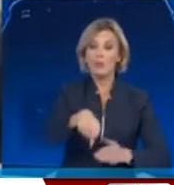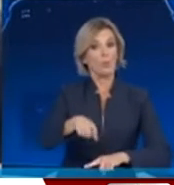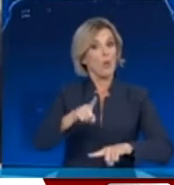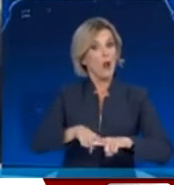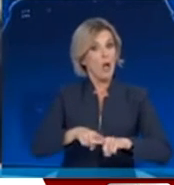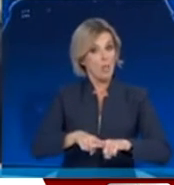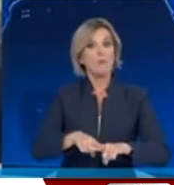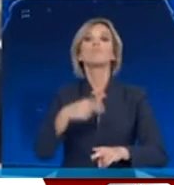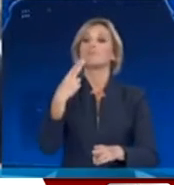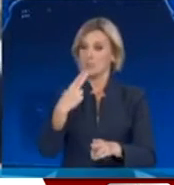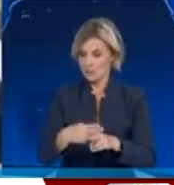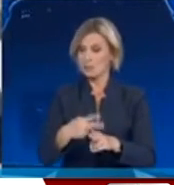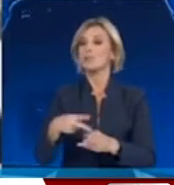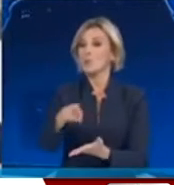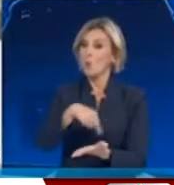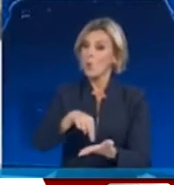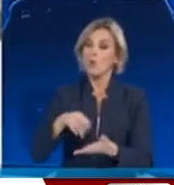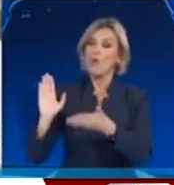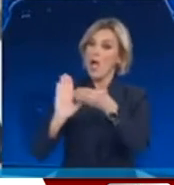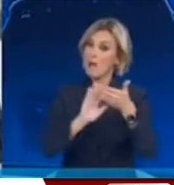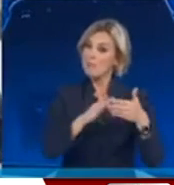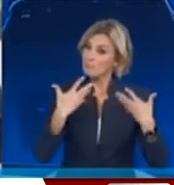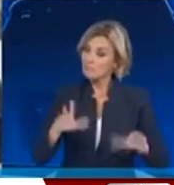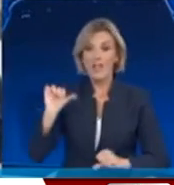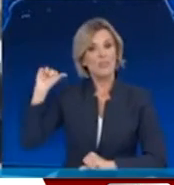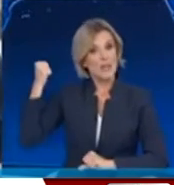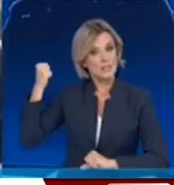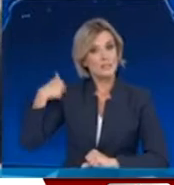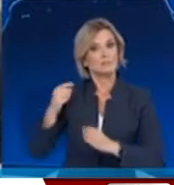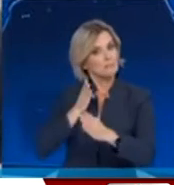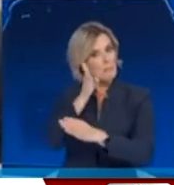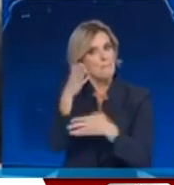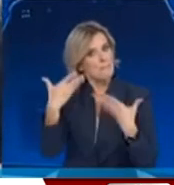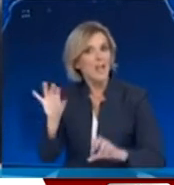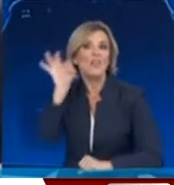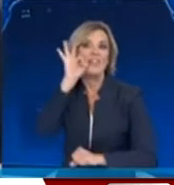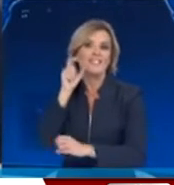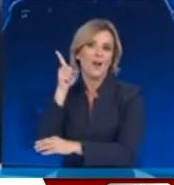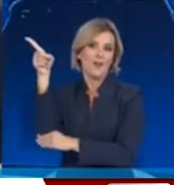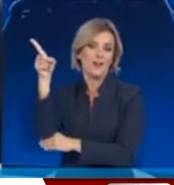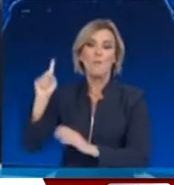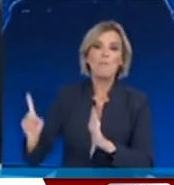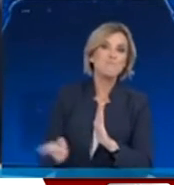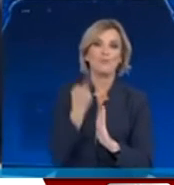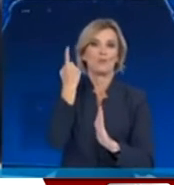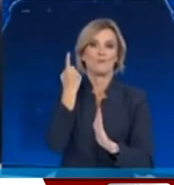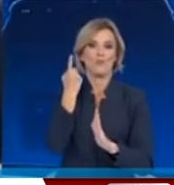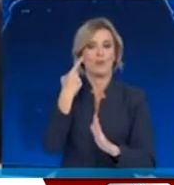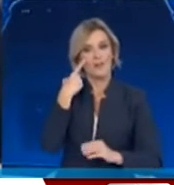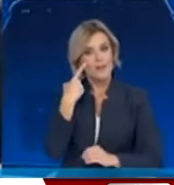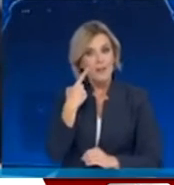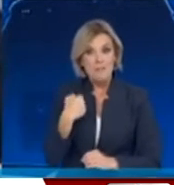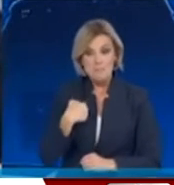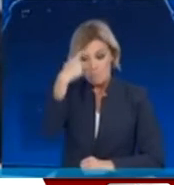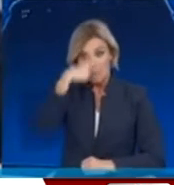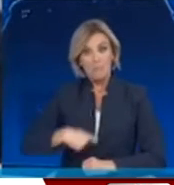Και φυσικά είχατε σε επαφές και με τη Διευθυντή και χθες ήμουν στη Θεσσαλονίκη. Πρώτη φορά για Υπουργό Εξωτερικών της Αμερικής